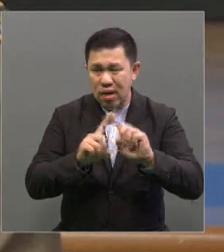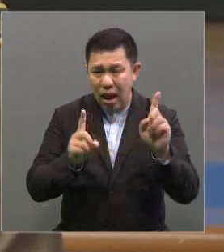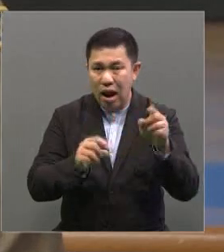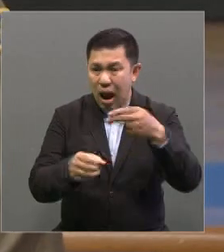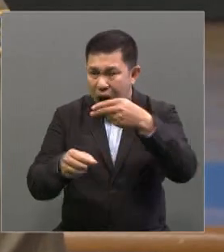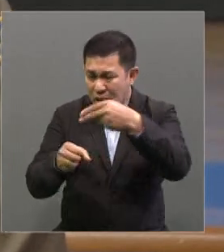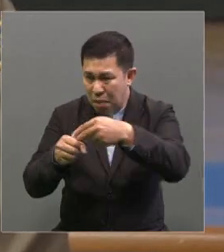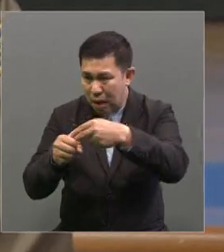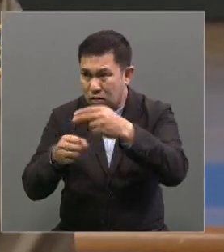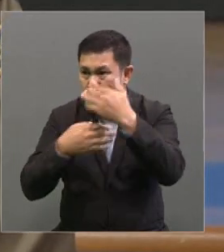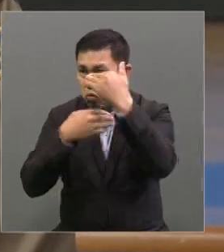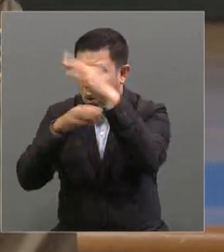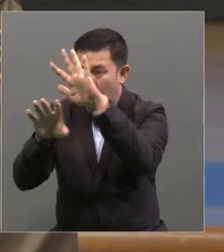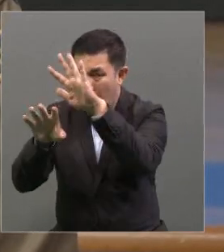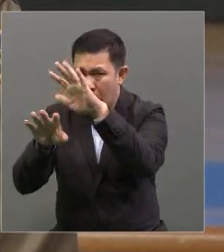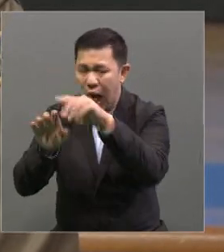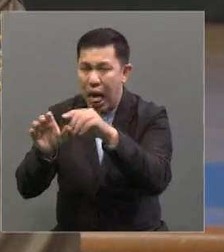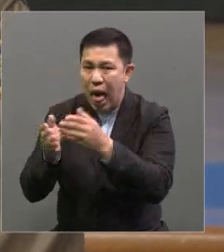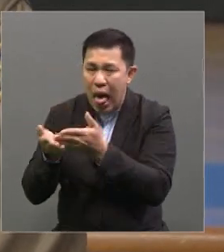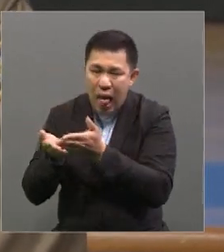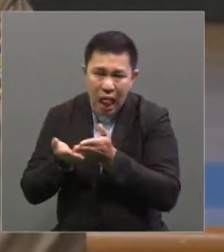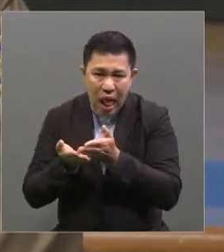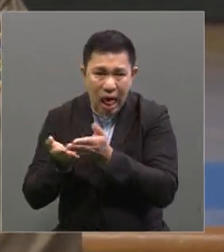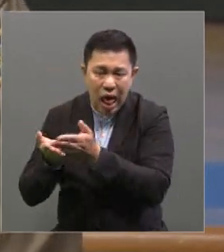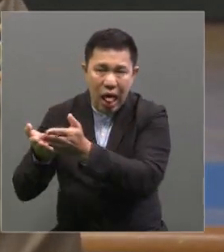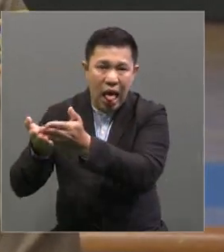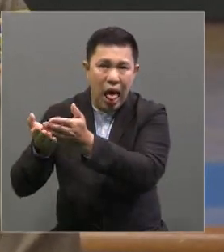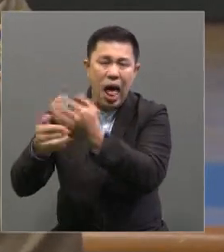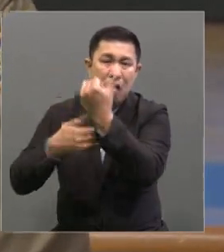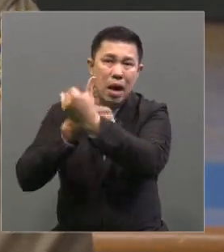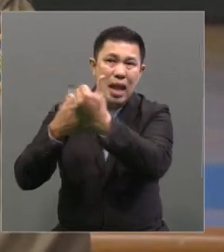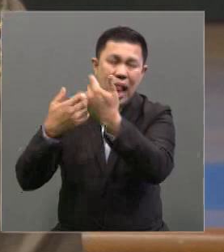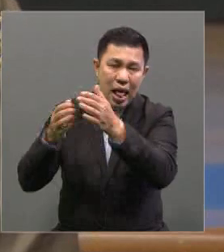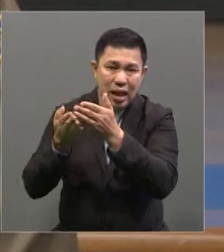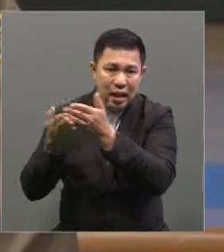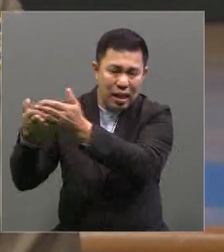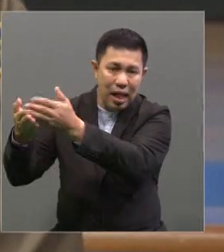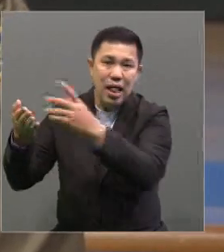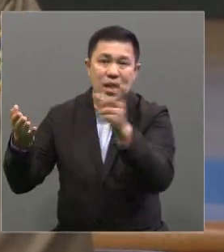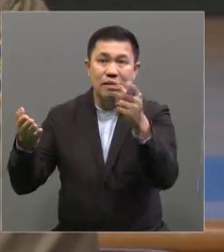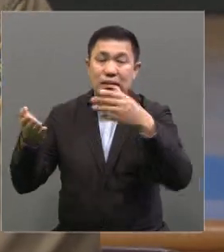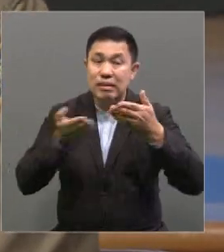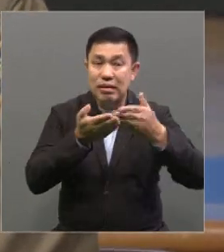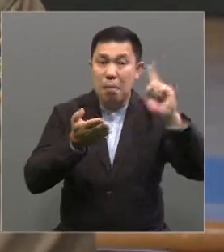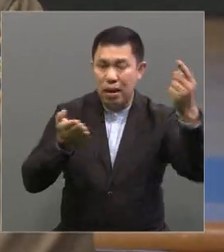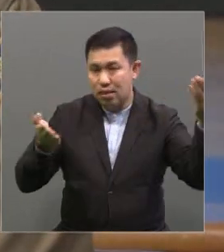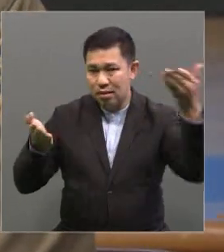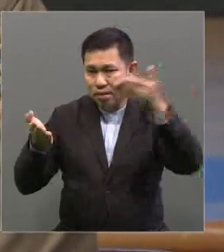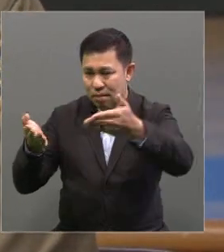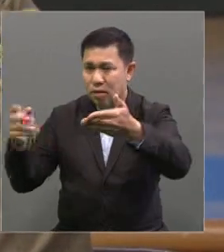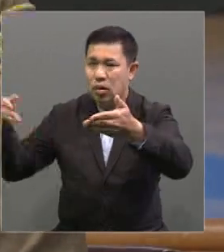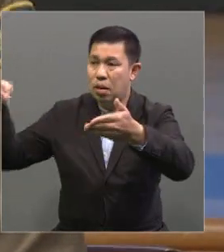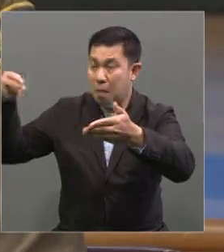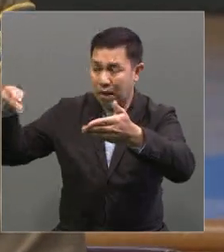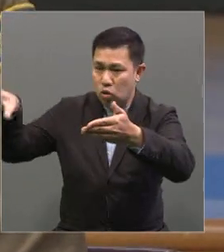ำมันส่งออกเนี่ยขับไปต่างประเทศนะครับแล้วก็ไปเอาเรืออีกชุดนึงไปรับ